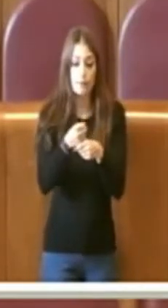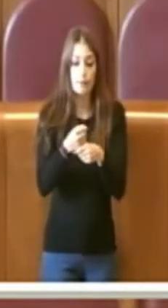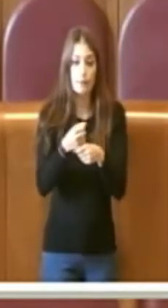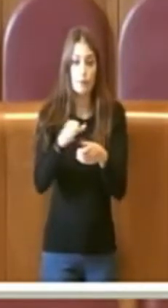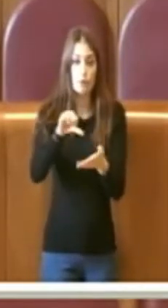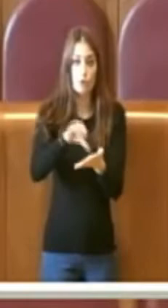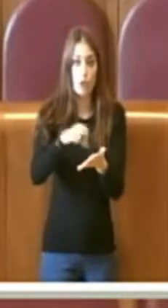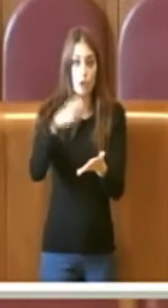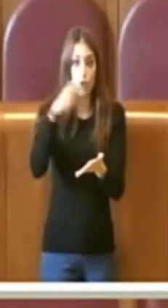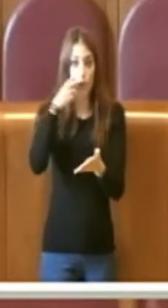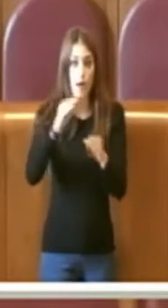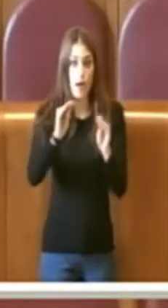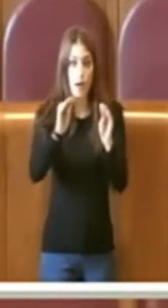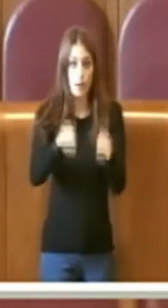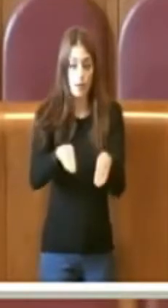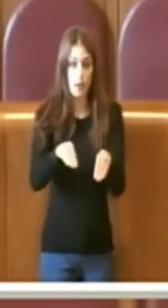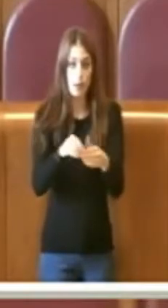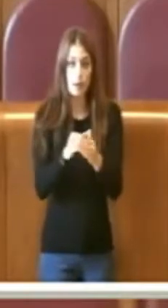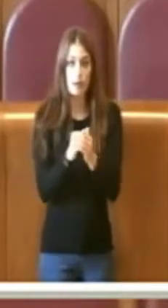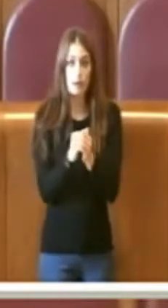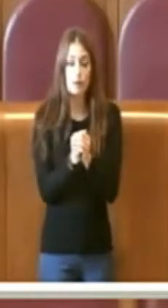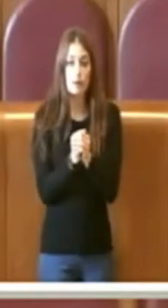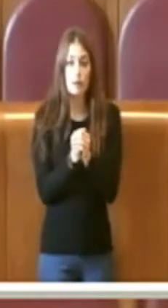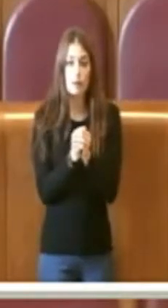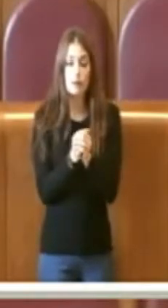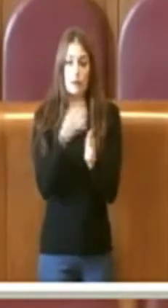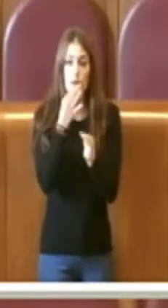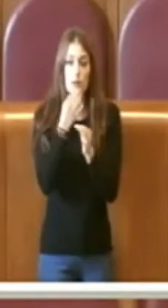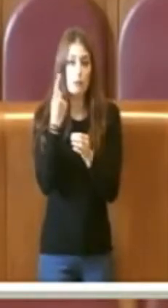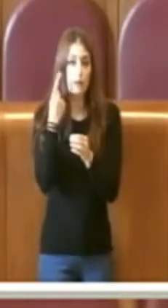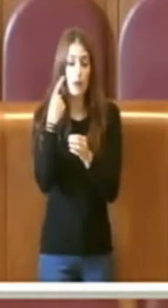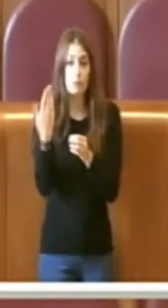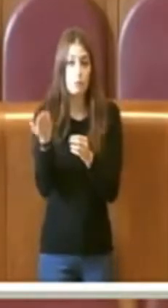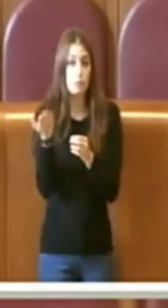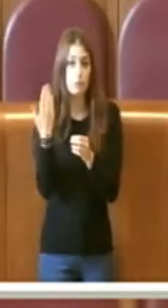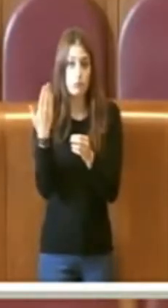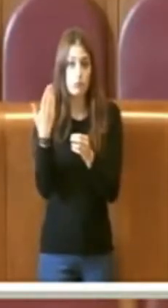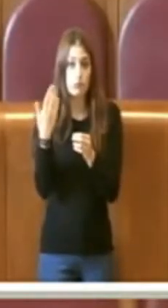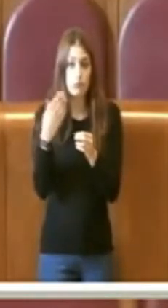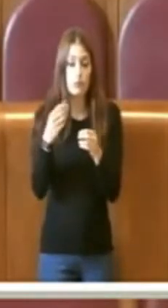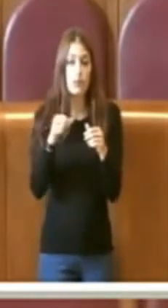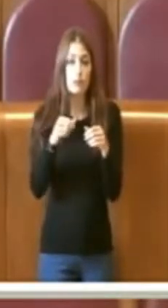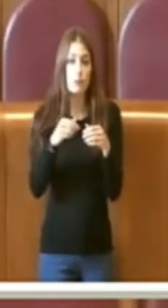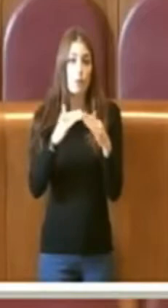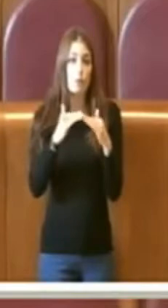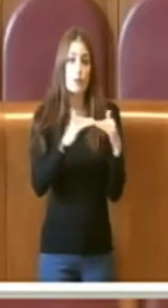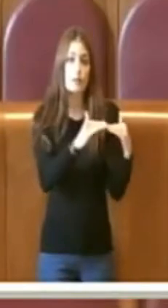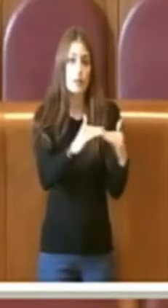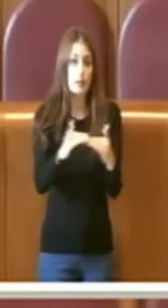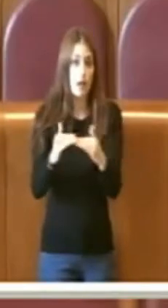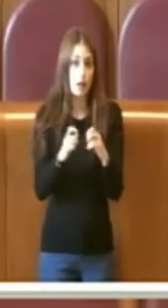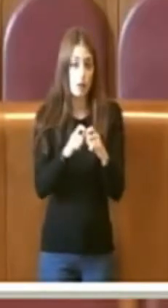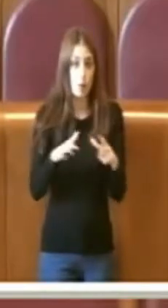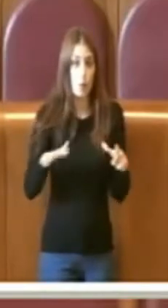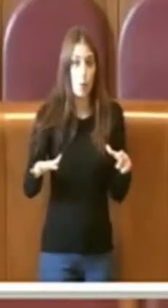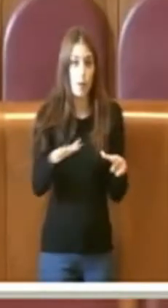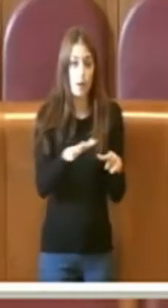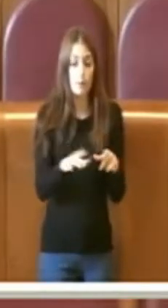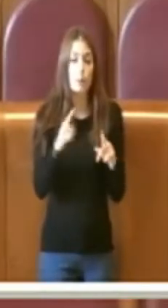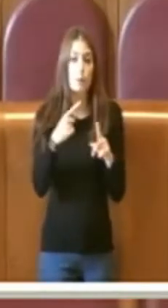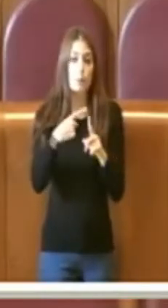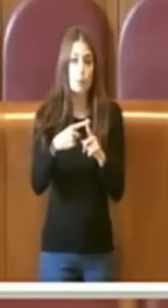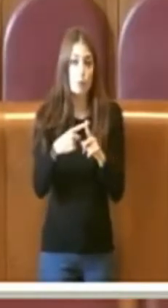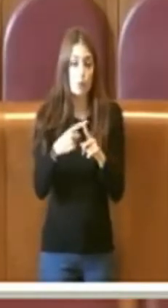centro Carni. Quindi in barba a tutti quelli che sono gli standard urbanistici e la mancanza